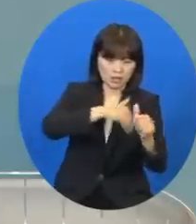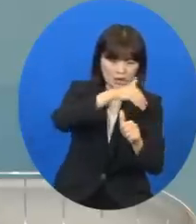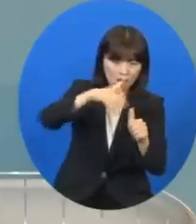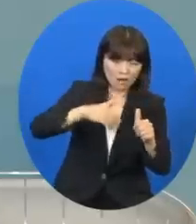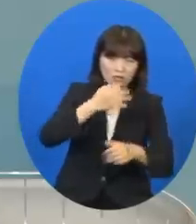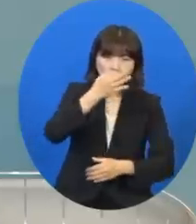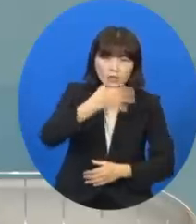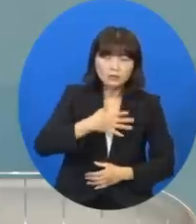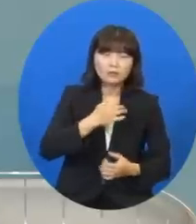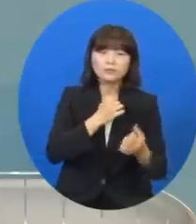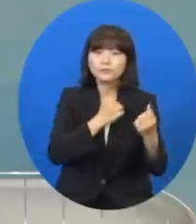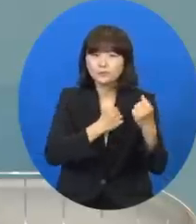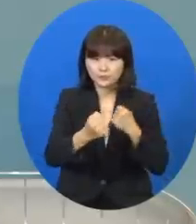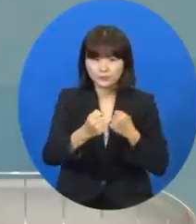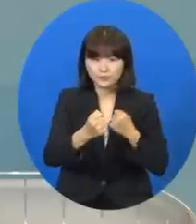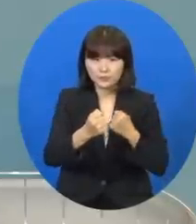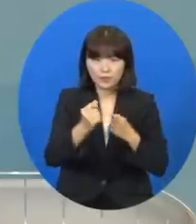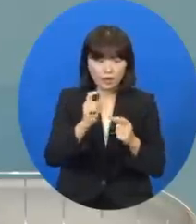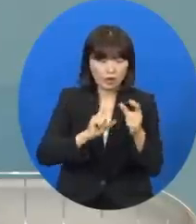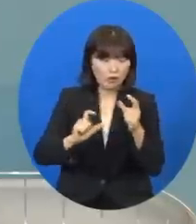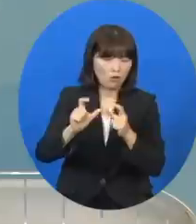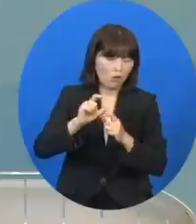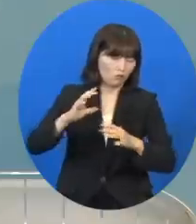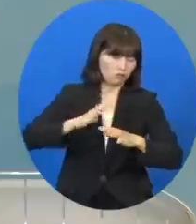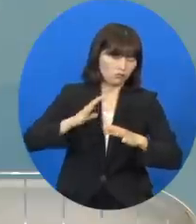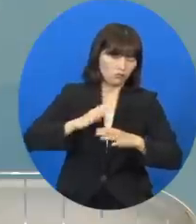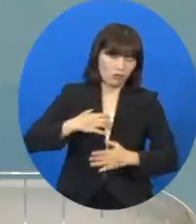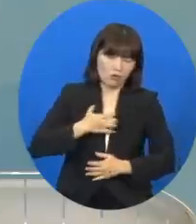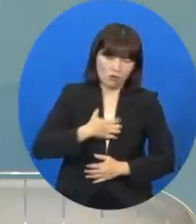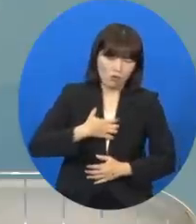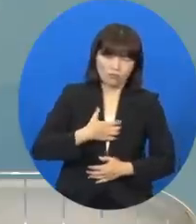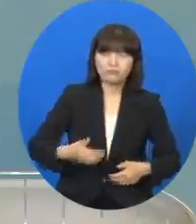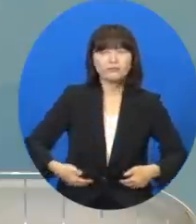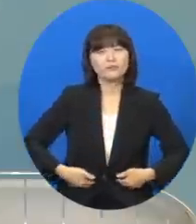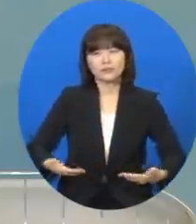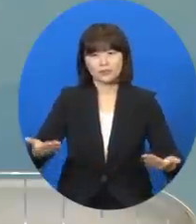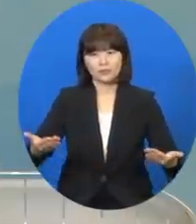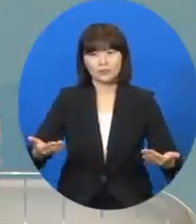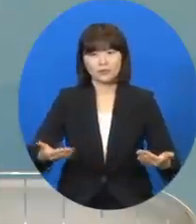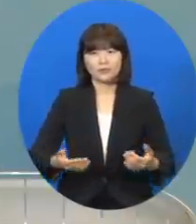힘들어도 이제는 더 이상 두려워할 것도 염려할 것도 없다고요.